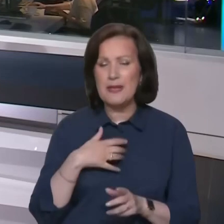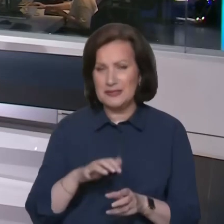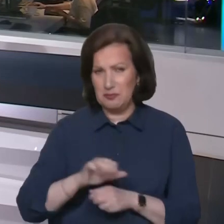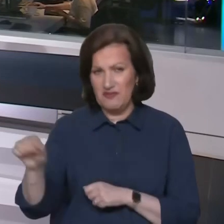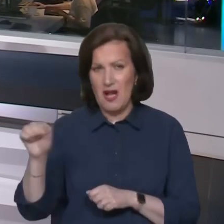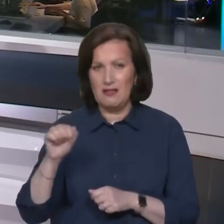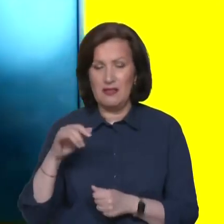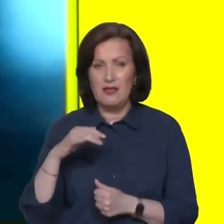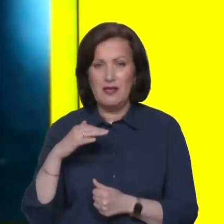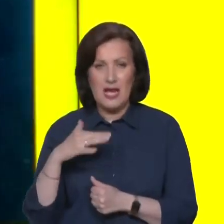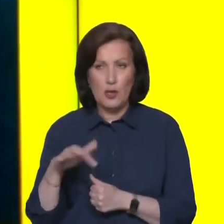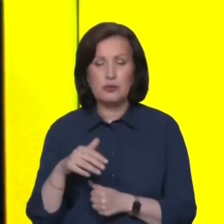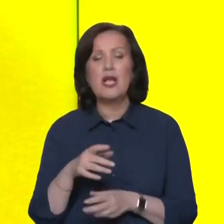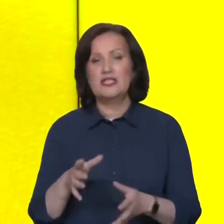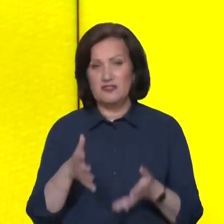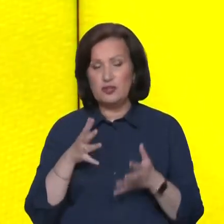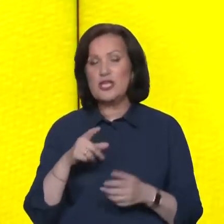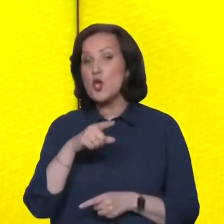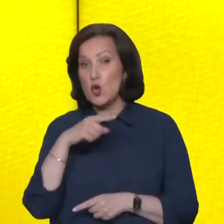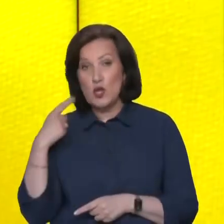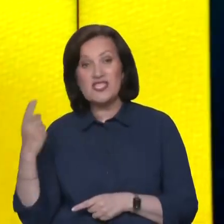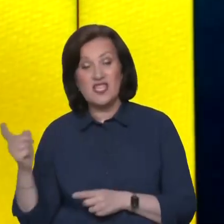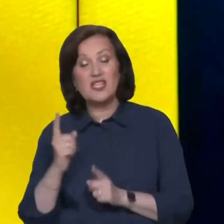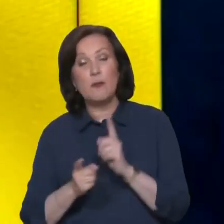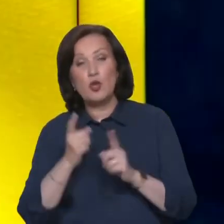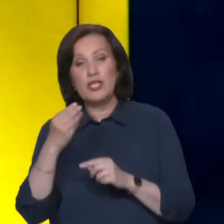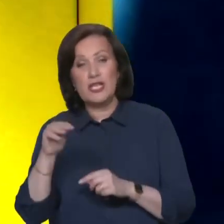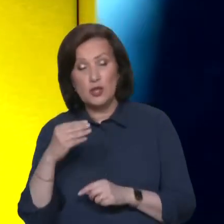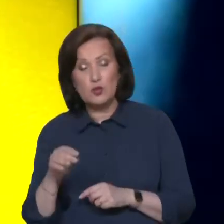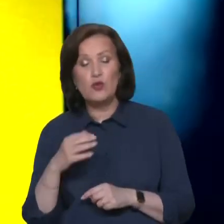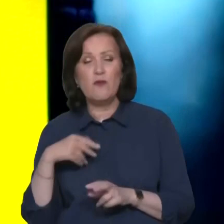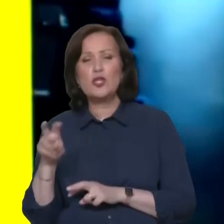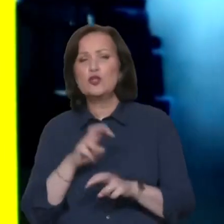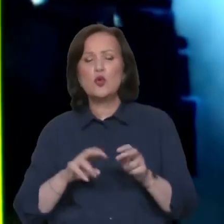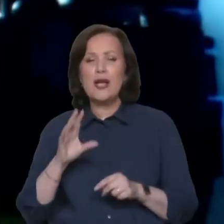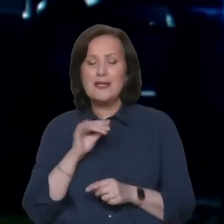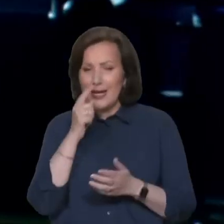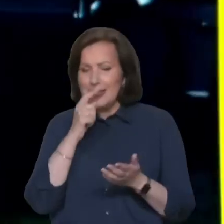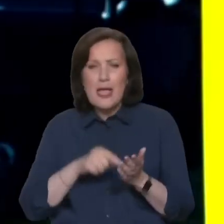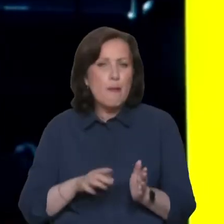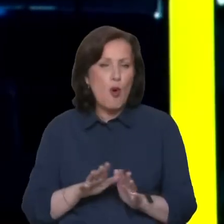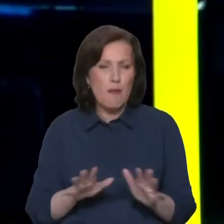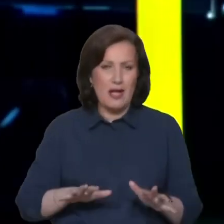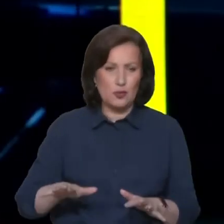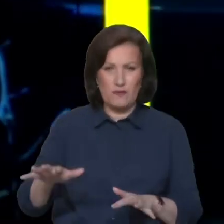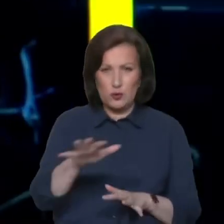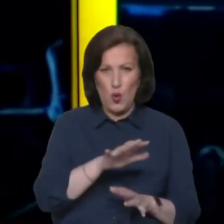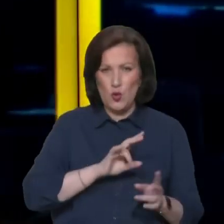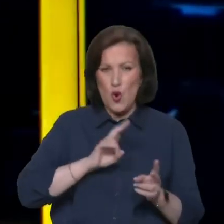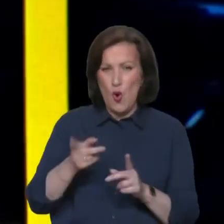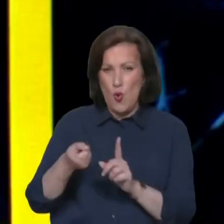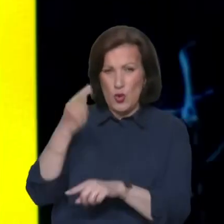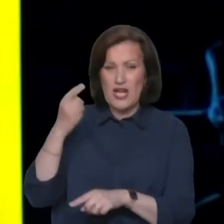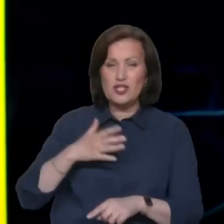гелікоптери. Звичайно ж, і росіяни їх модернізують. Тобто вони шукають, як не попасти в зону ураження наших комплексів. Ну, а ми,